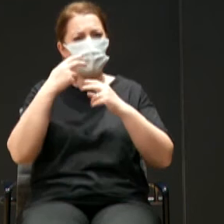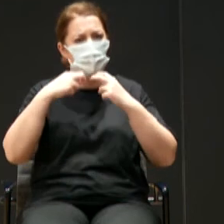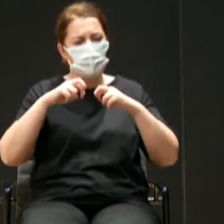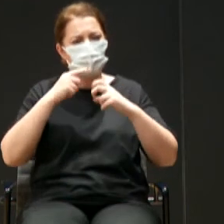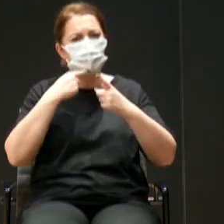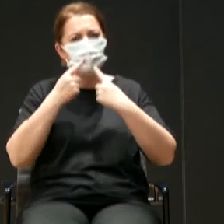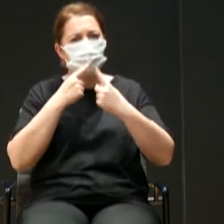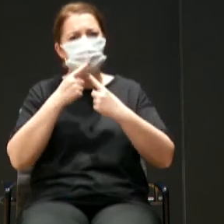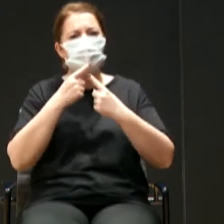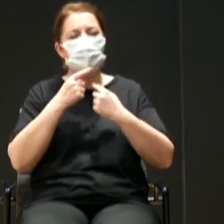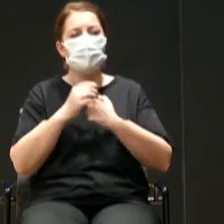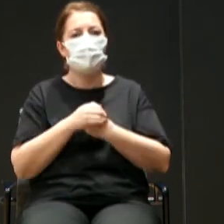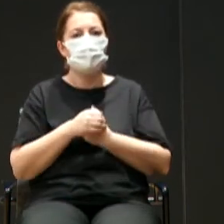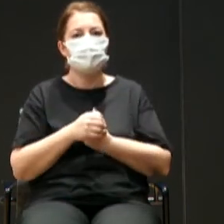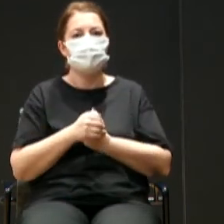onlardan.